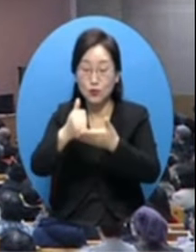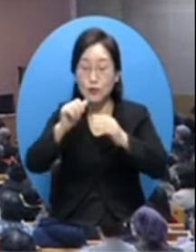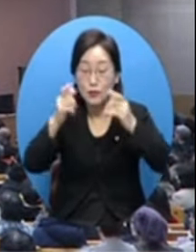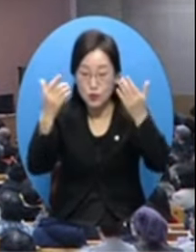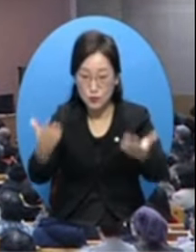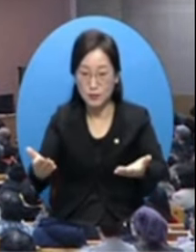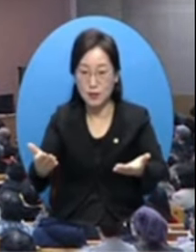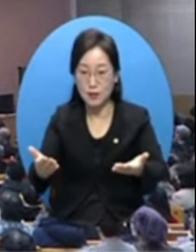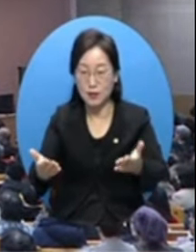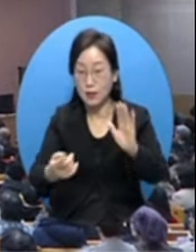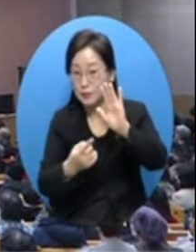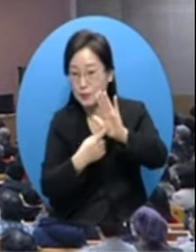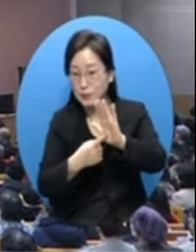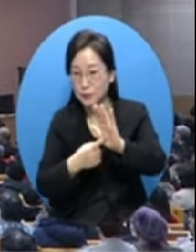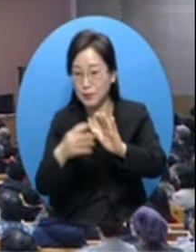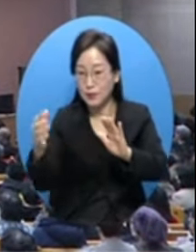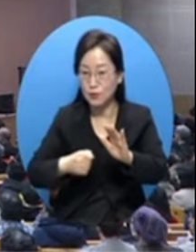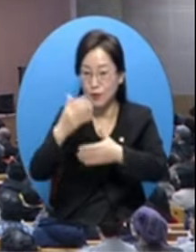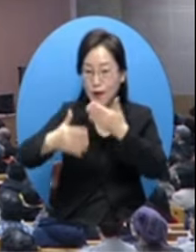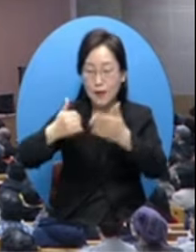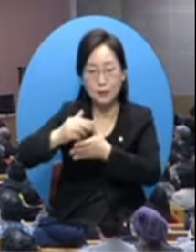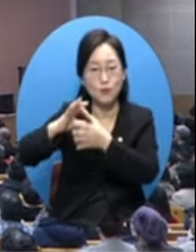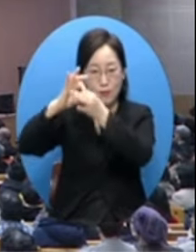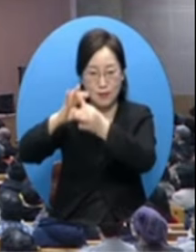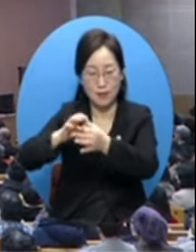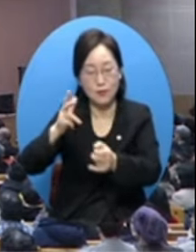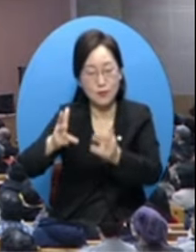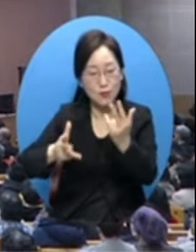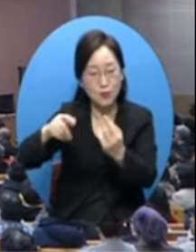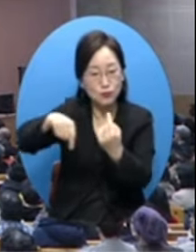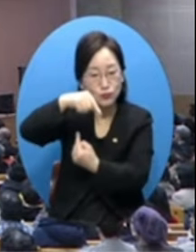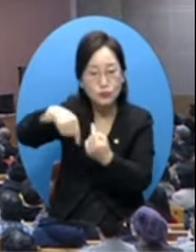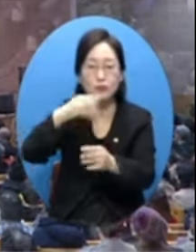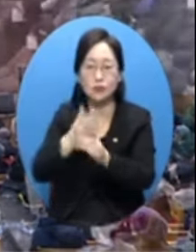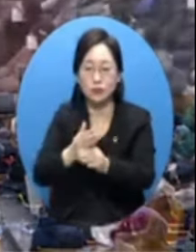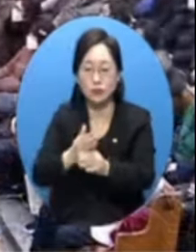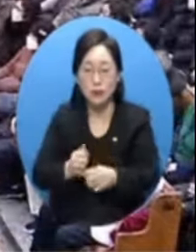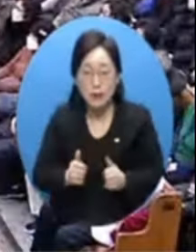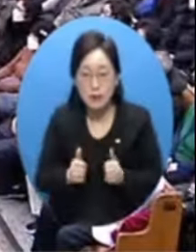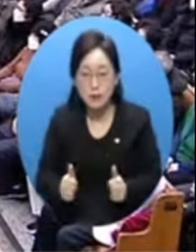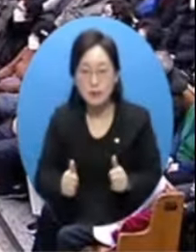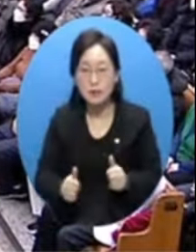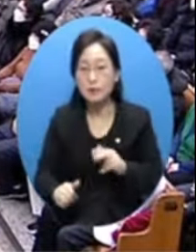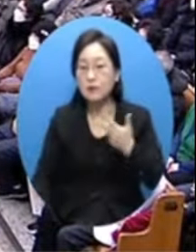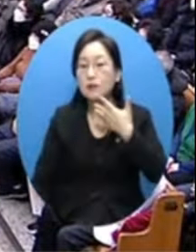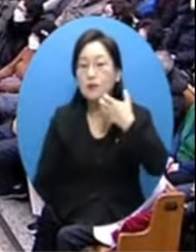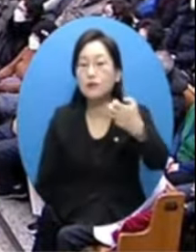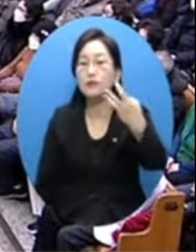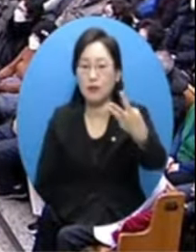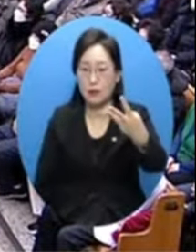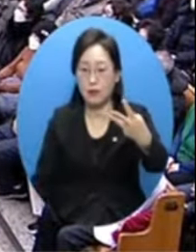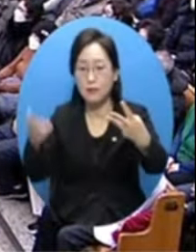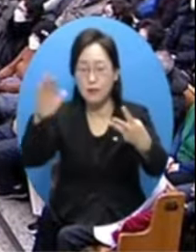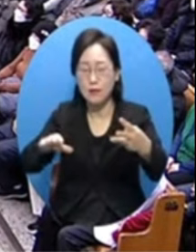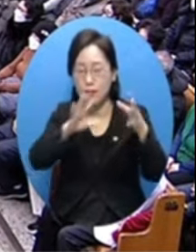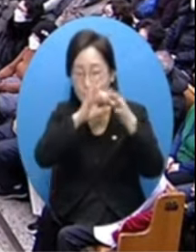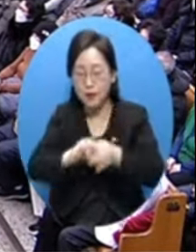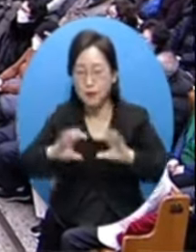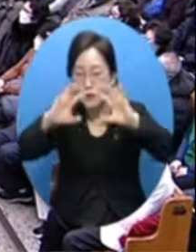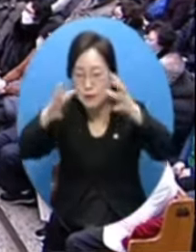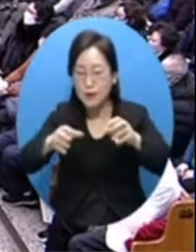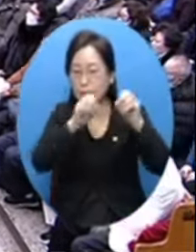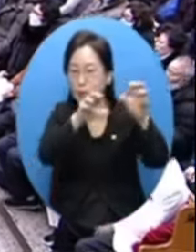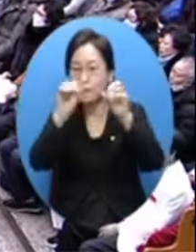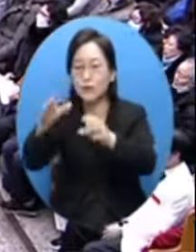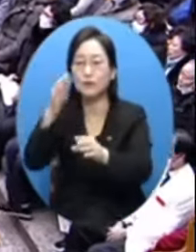원을 가지고 하나님의 기업으로 경영해 왔는데 지금도 열심히 여세 사이인데 회 선교로에서 세계를 다니며 복음을